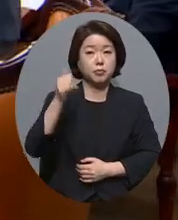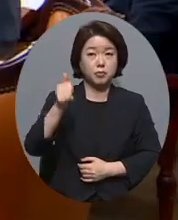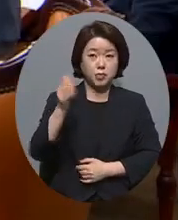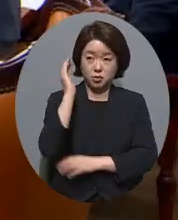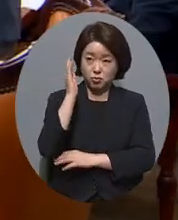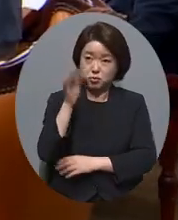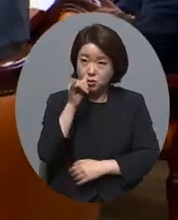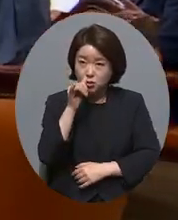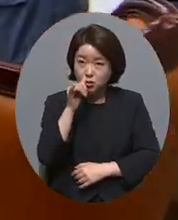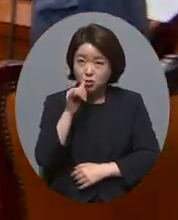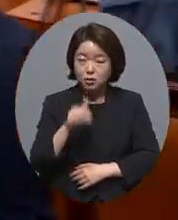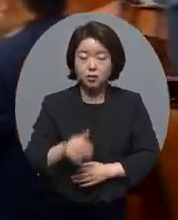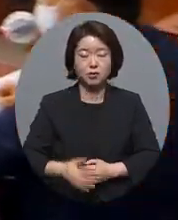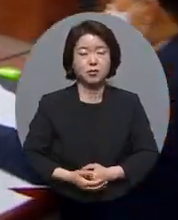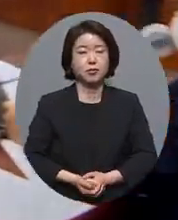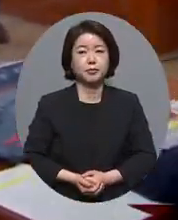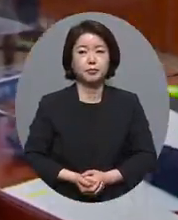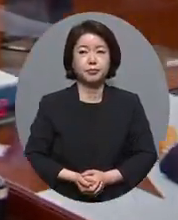요